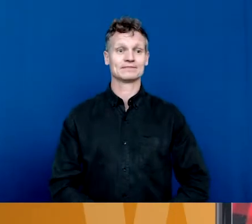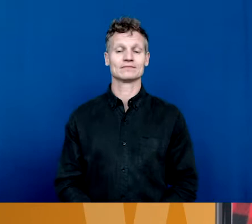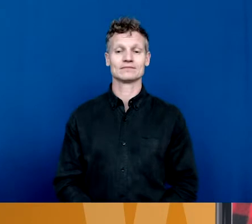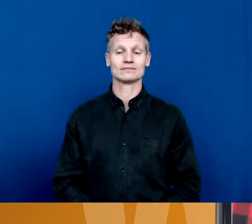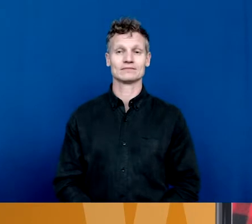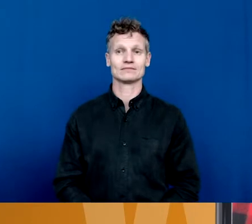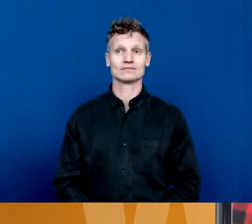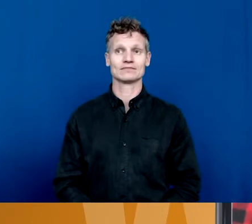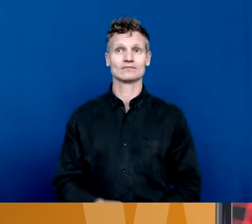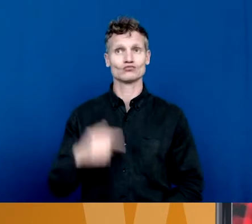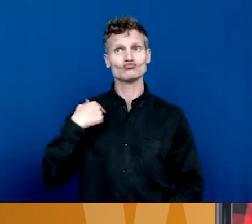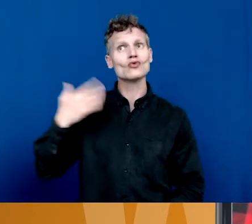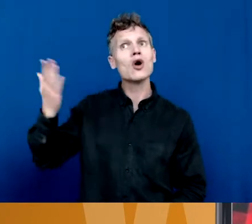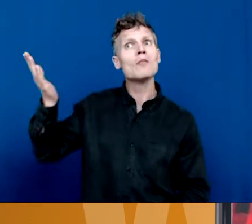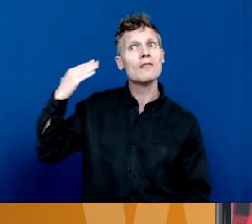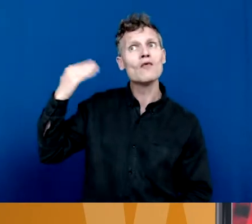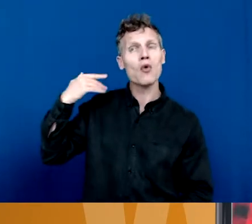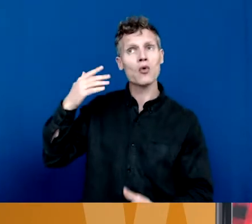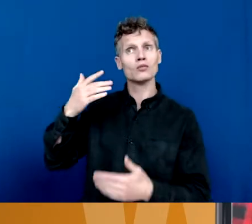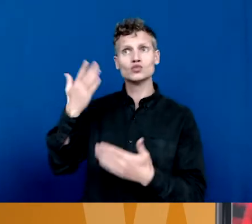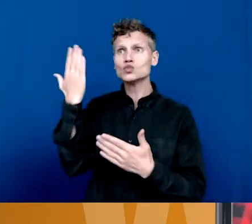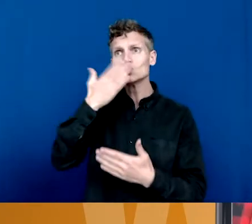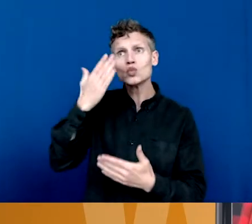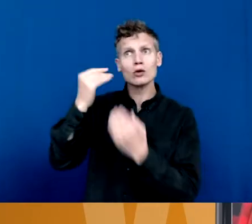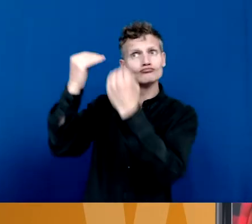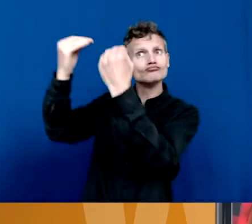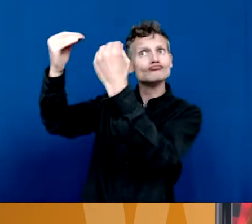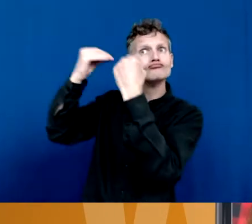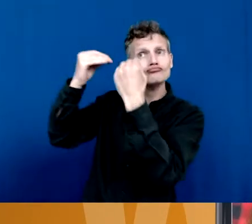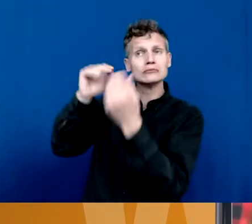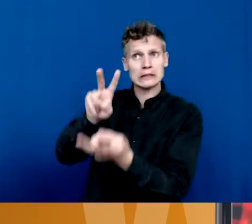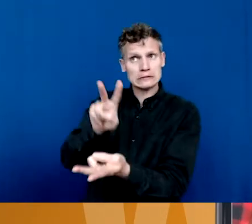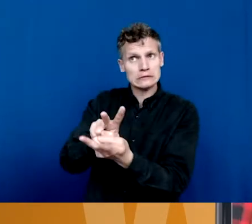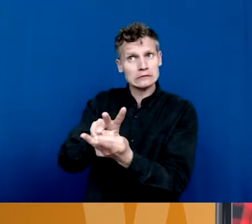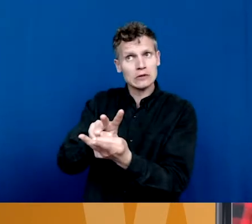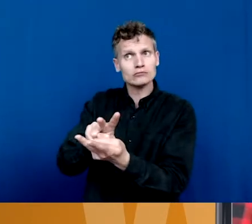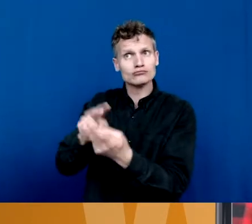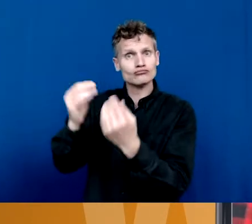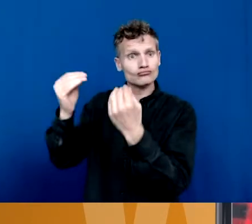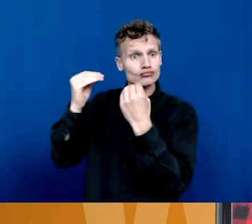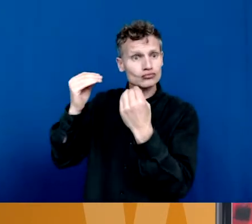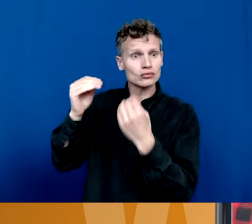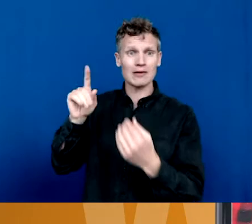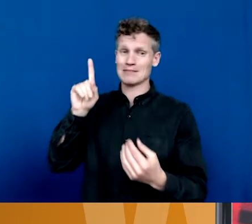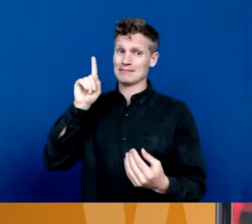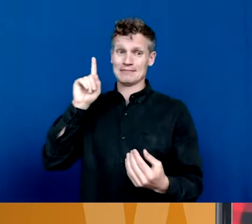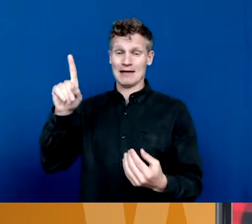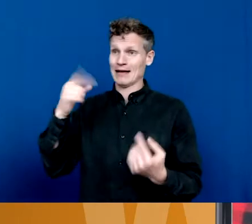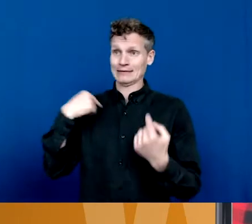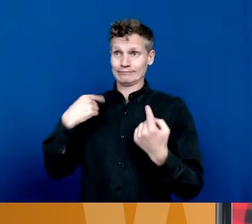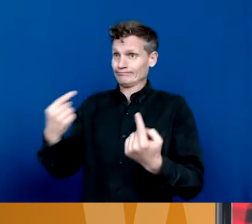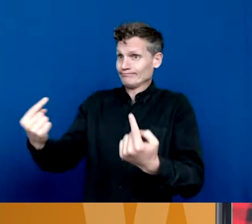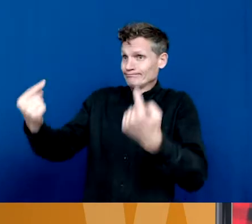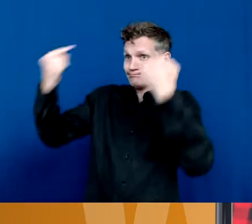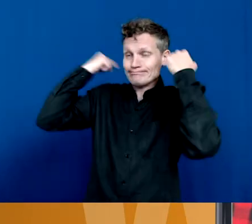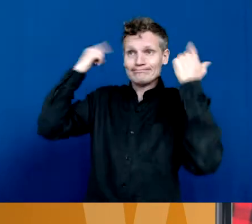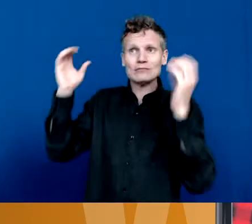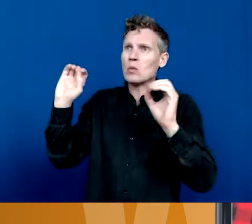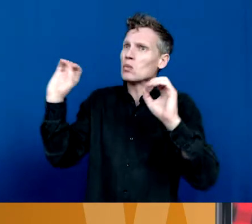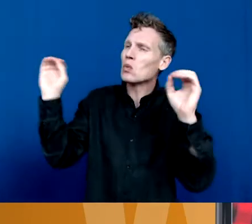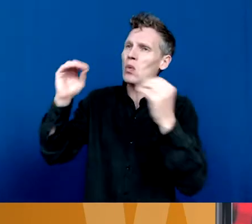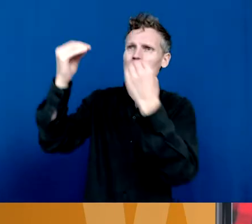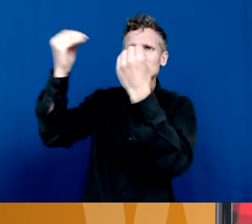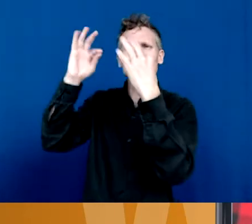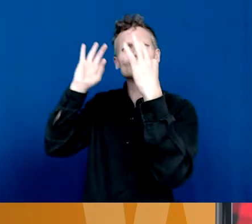Yes, I learned about sex education. Oui, j'ai eu des cours d'éducation sexuelle à l'école, mais je n'ai rien